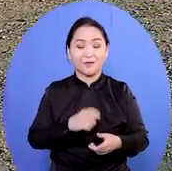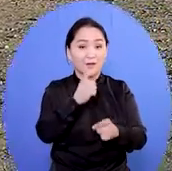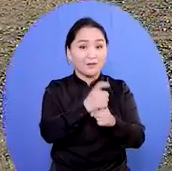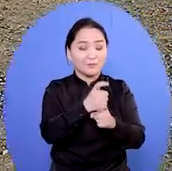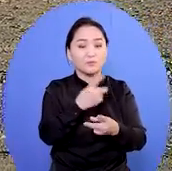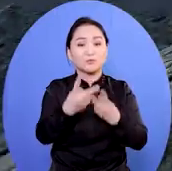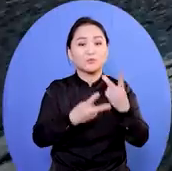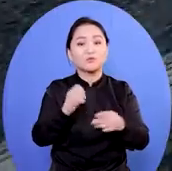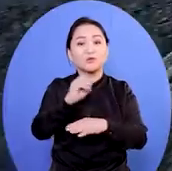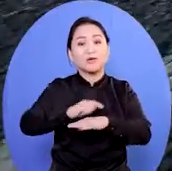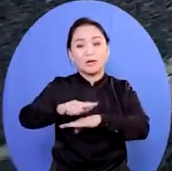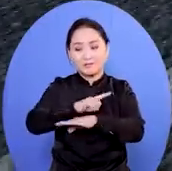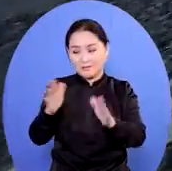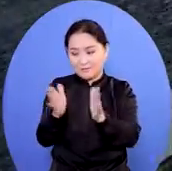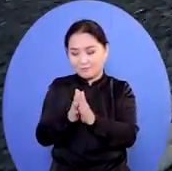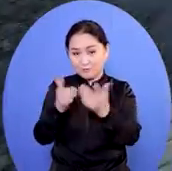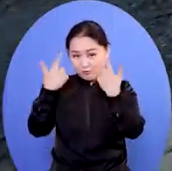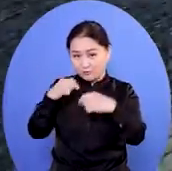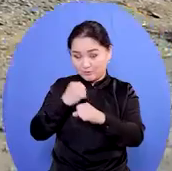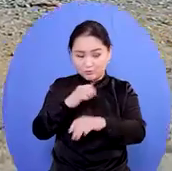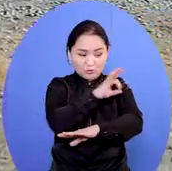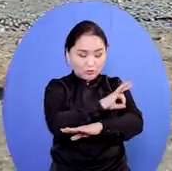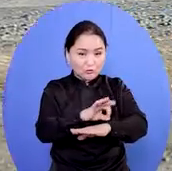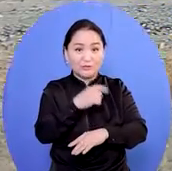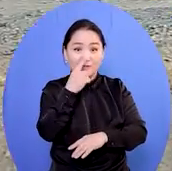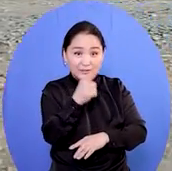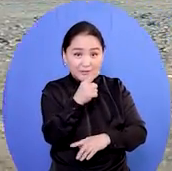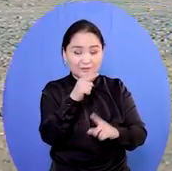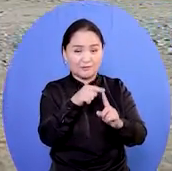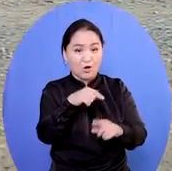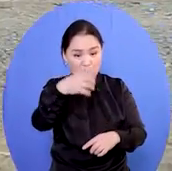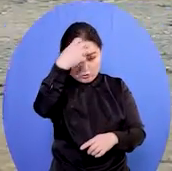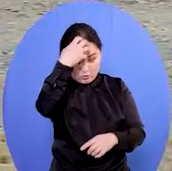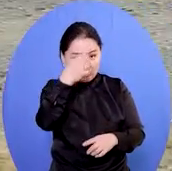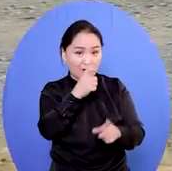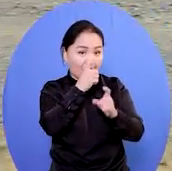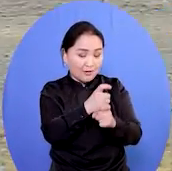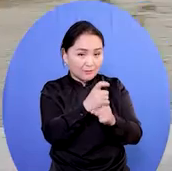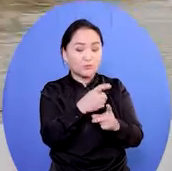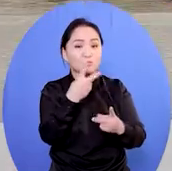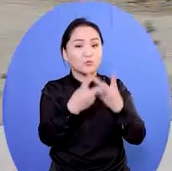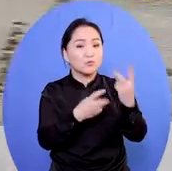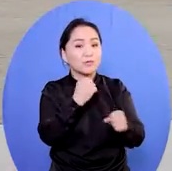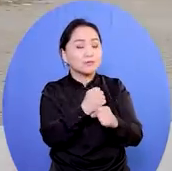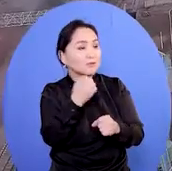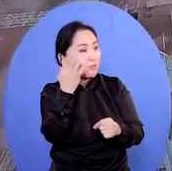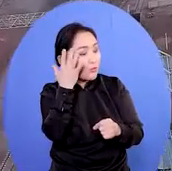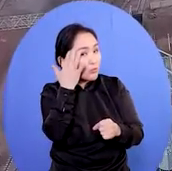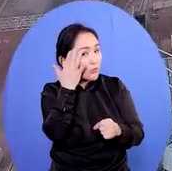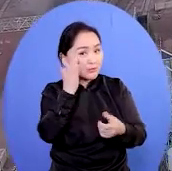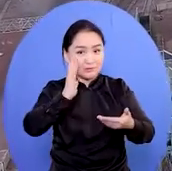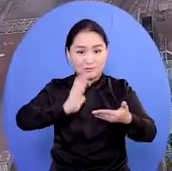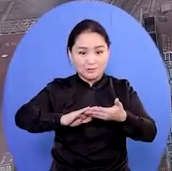Хөдөлмөр халамжийн үйлчилгээний ерөнхий газартай хамтран зохион байгуулж буй бидний төсөл нэг талаасаа төрийн хөдөлмөр халамжийн бодлого үйл ажиллагааг сурвалжилж байгаа